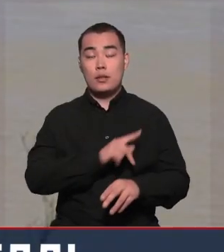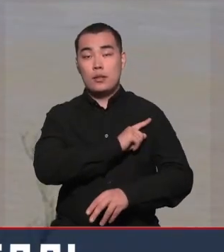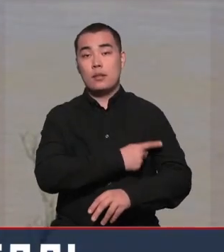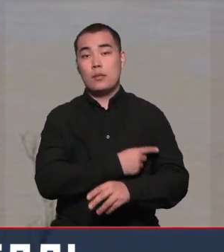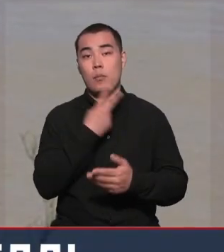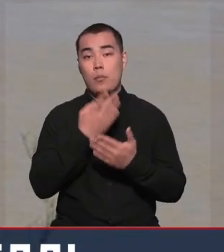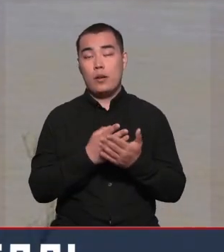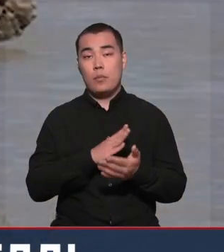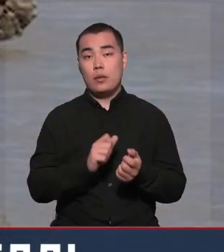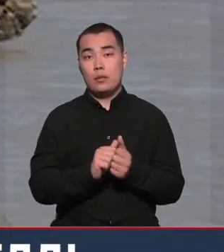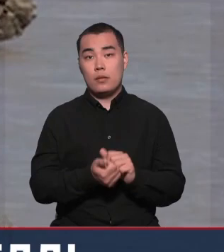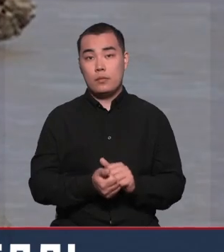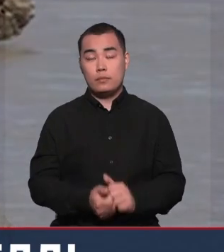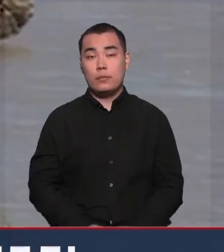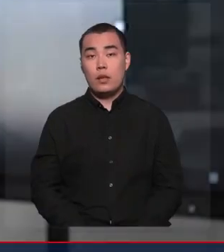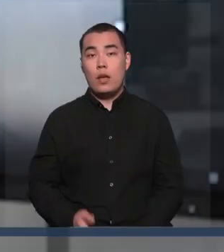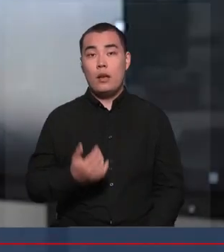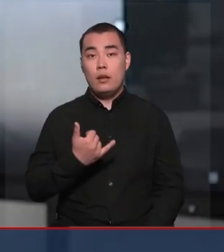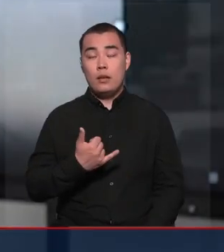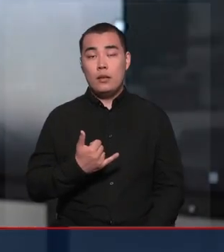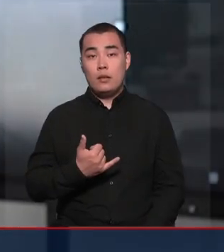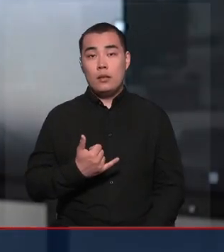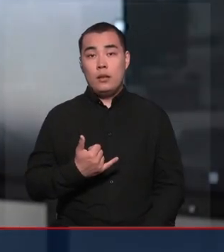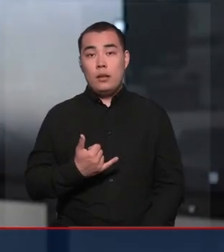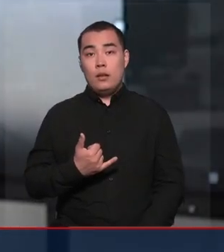режиміне көшті. Әзірге енді